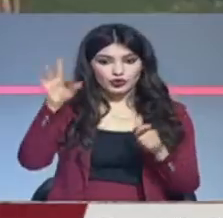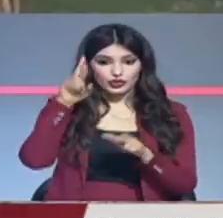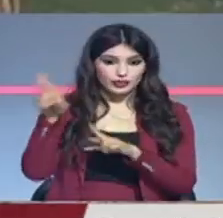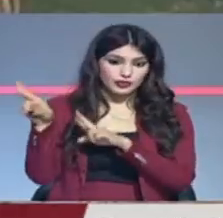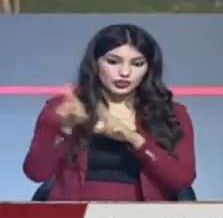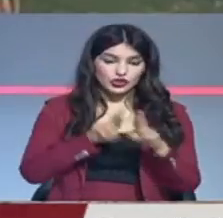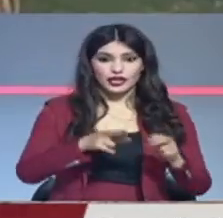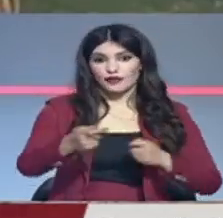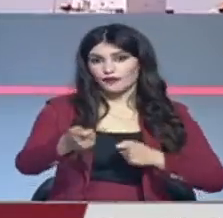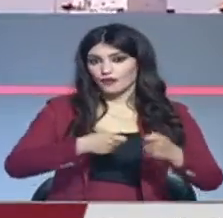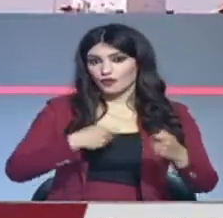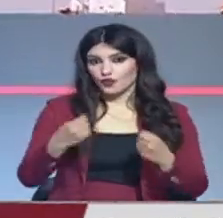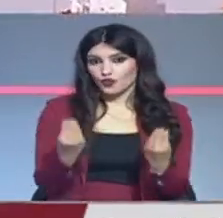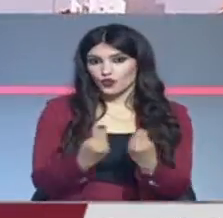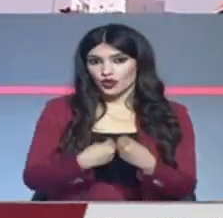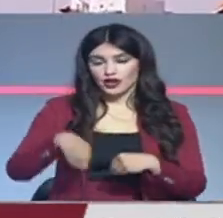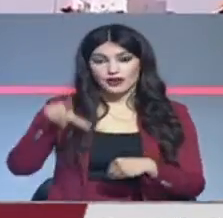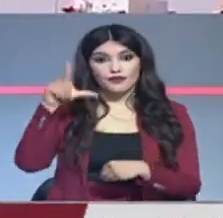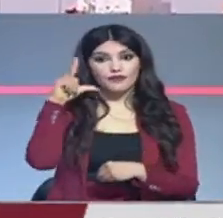مكانتها